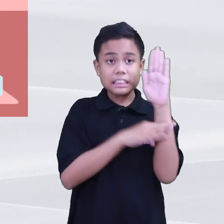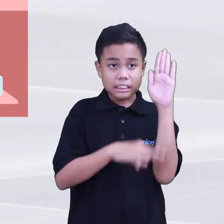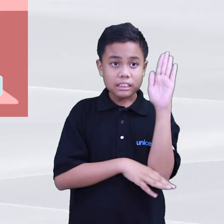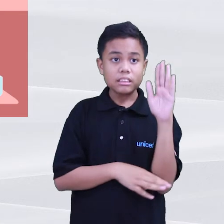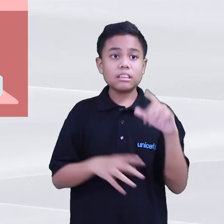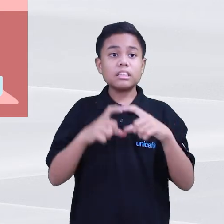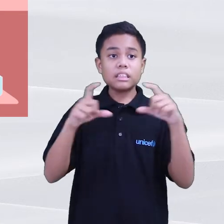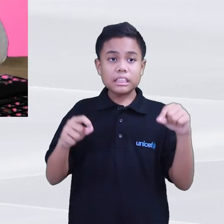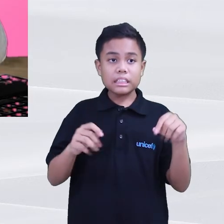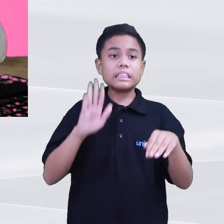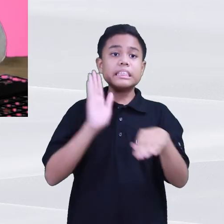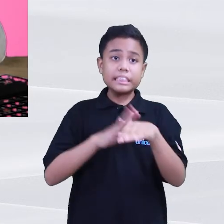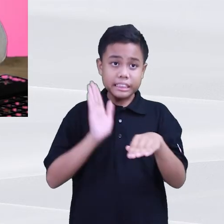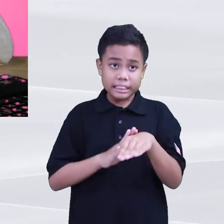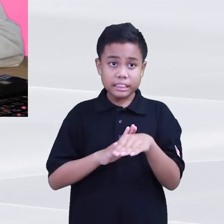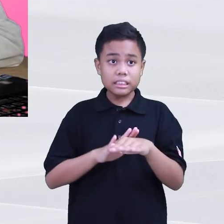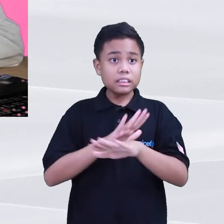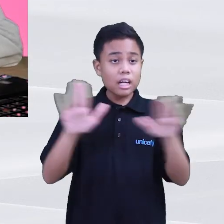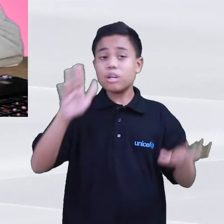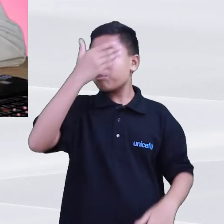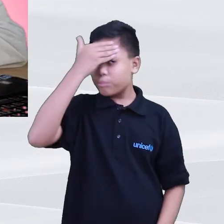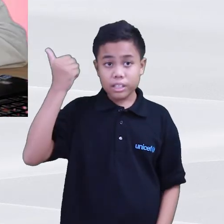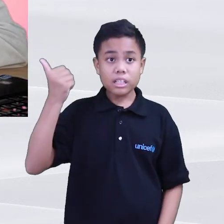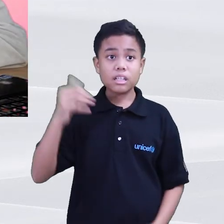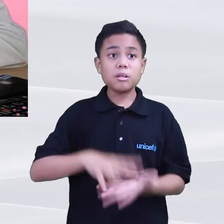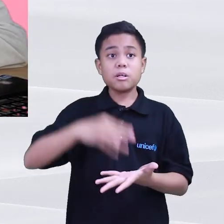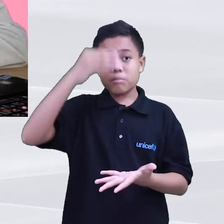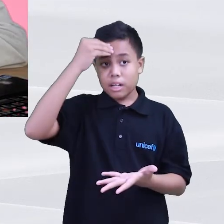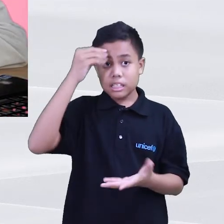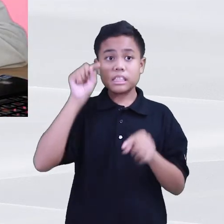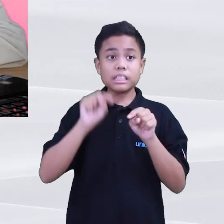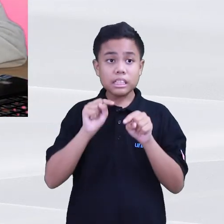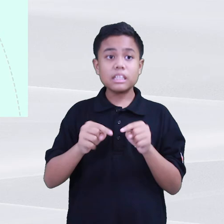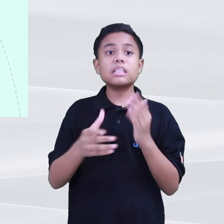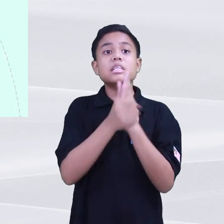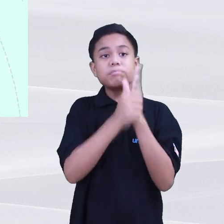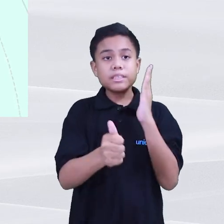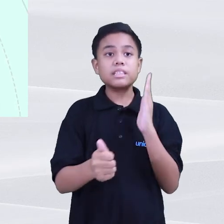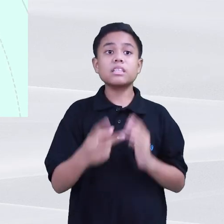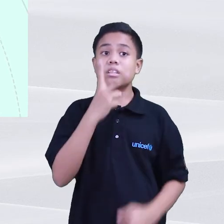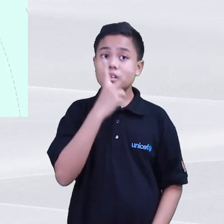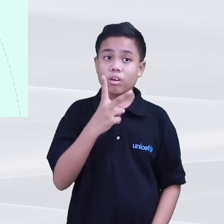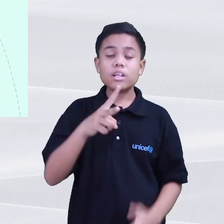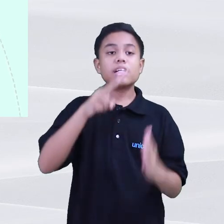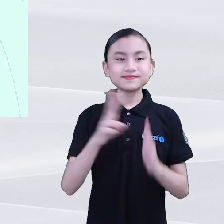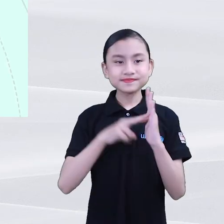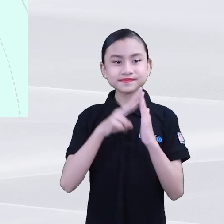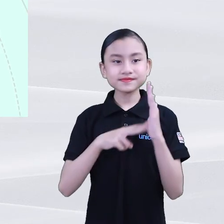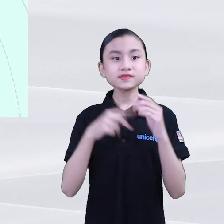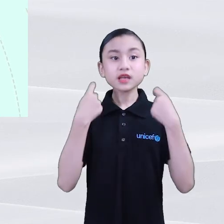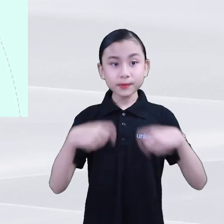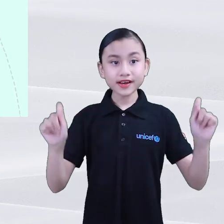motor, penderia ultrasonik dan gelung while. Jangan lupa mantra kita dalam pembelajaran Future Skills. Tonton,